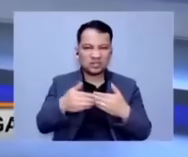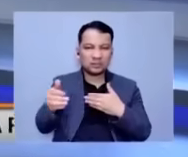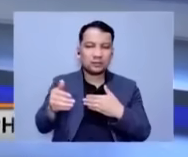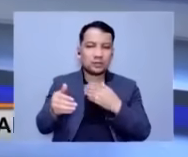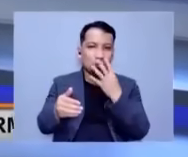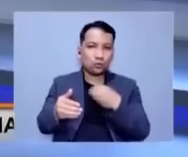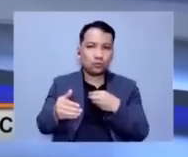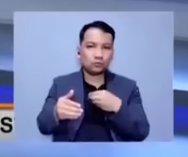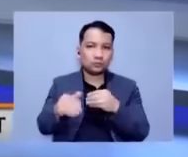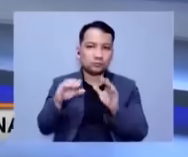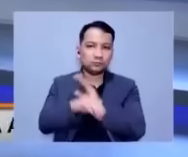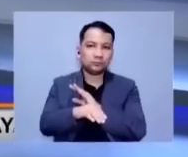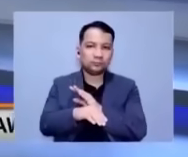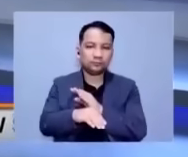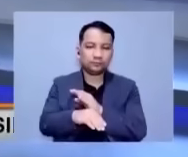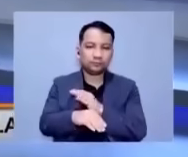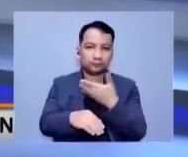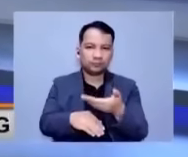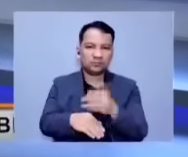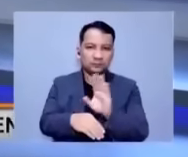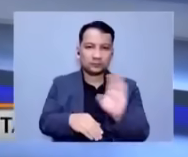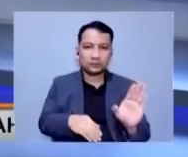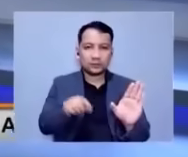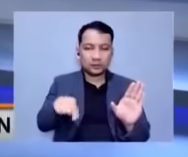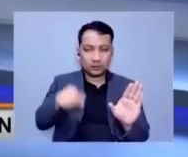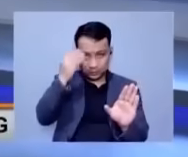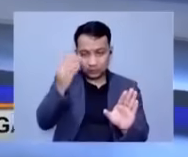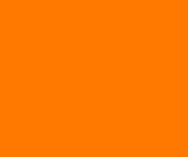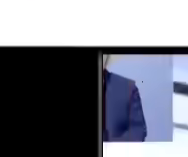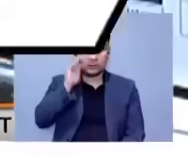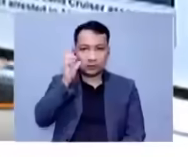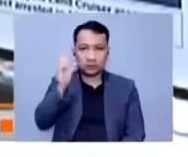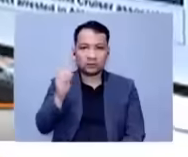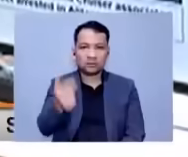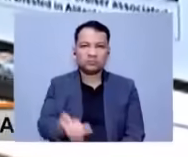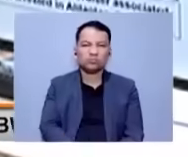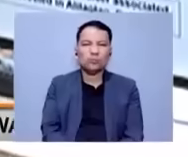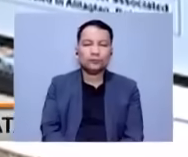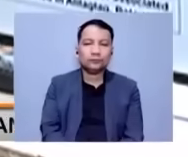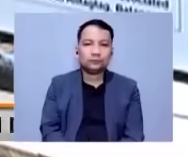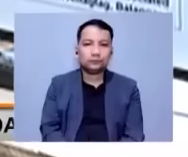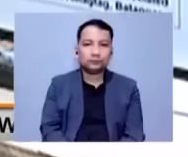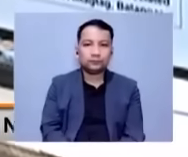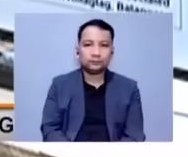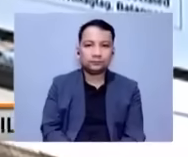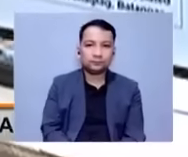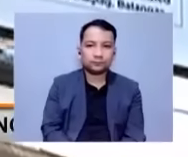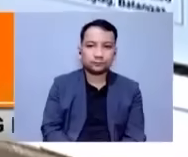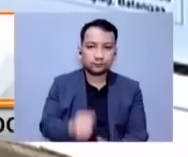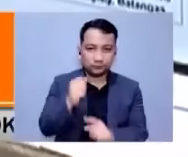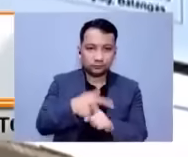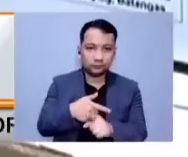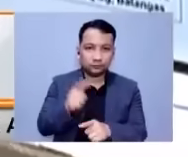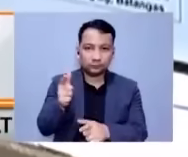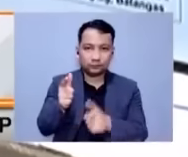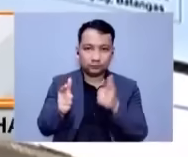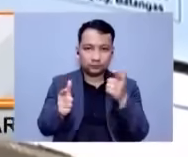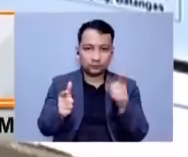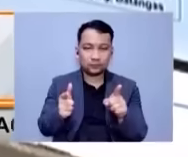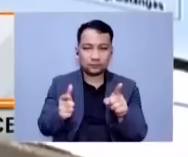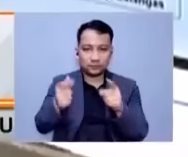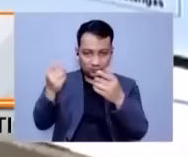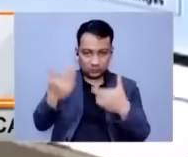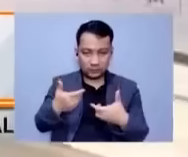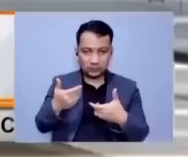krimen. Nasa frontline ng balitang yan, si Brian Castillo. April 21 ang makatanggap ng impormasyon ng Calabarzon